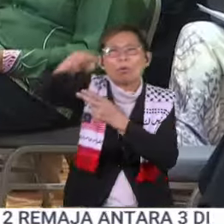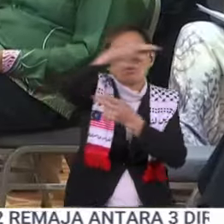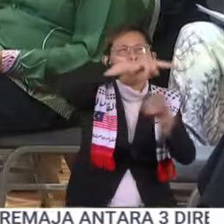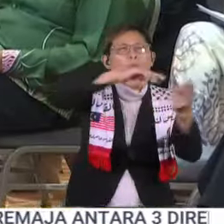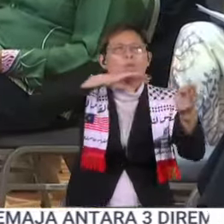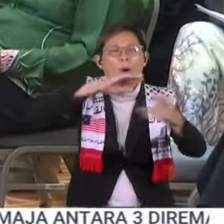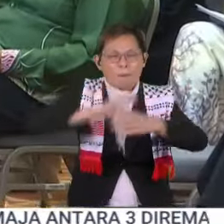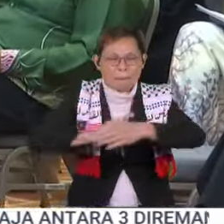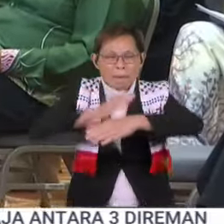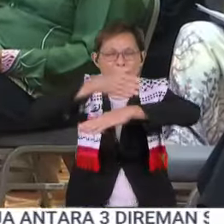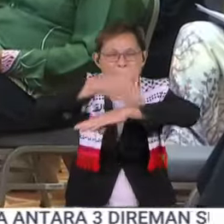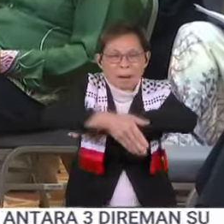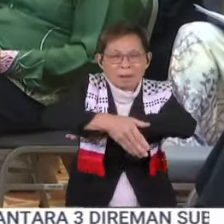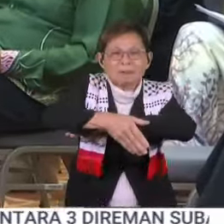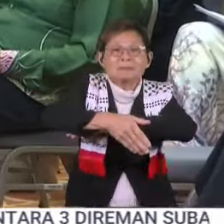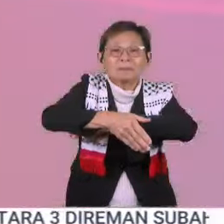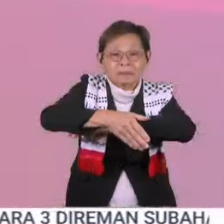di Putrajaya.